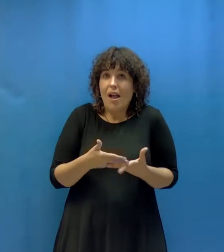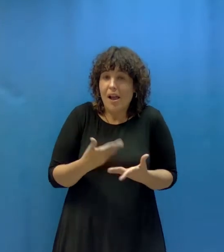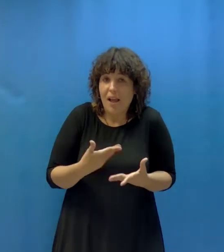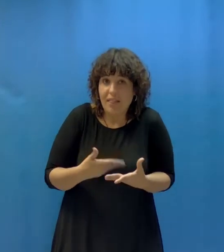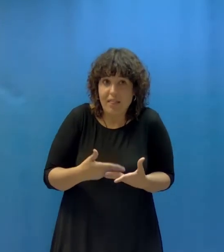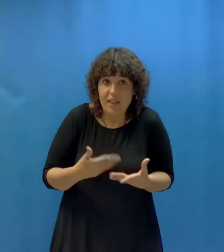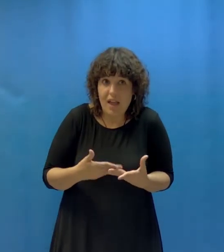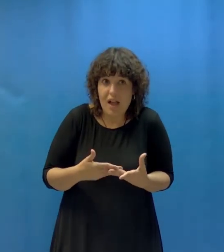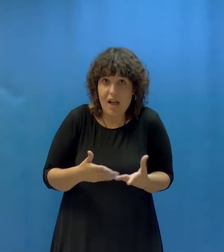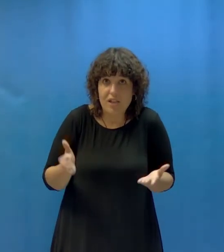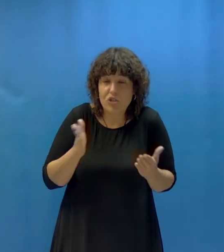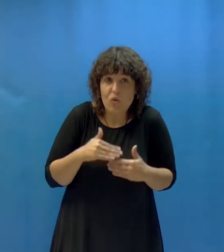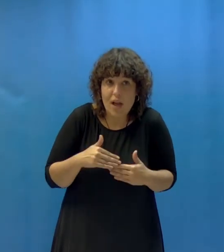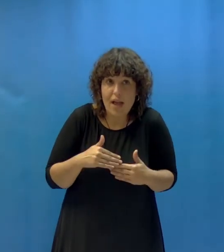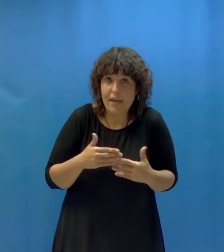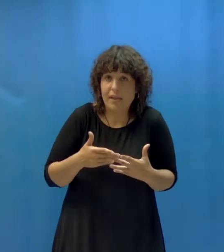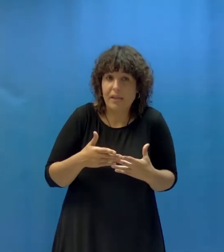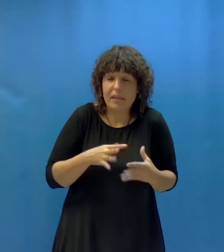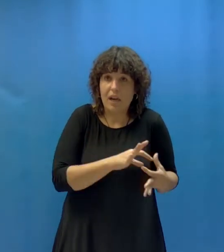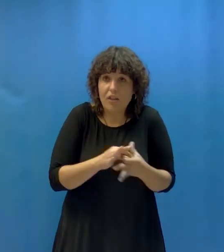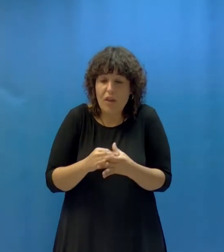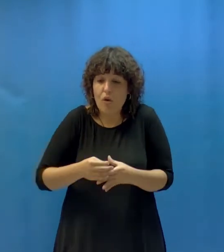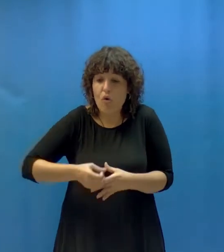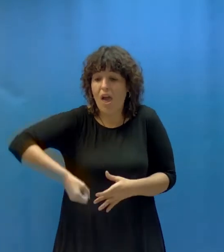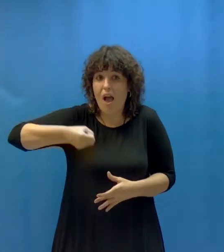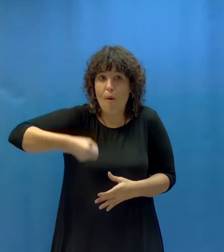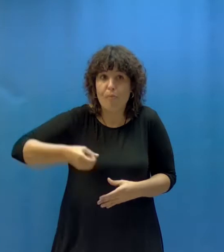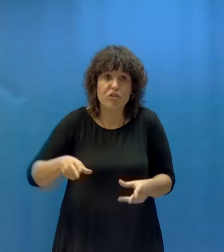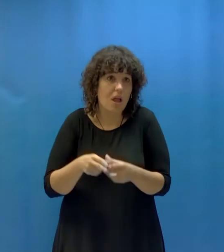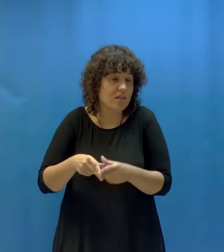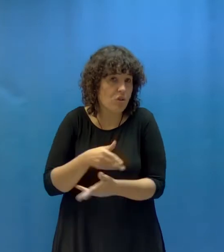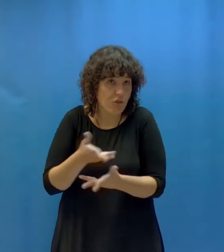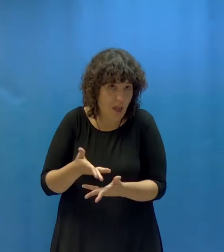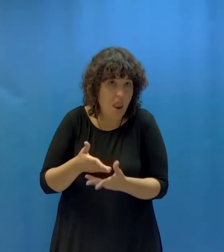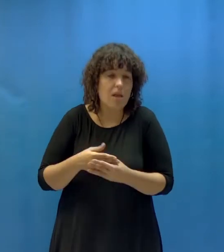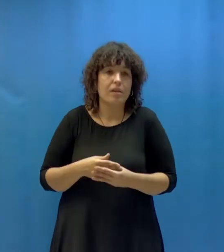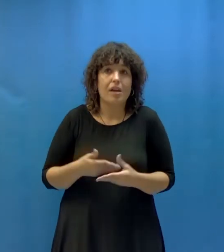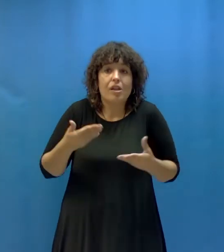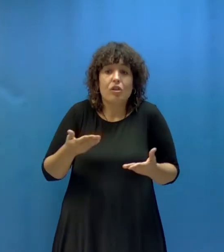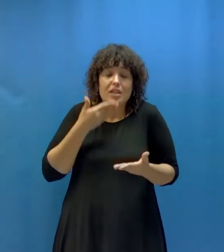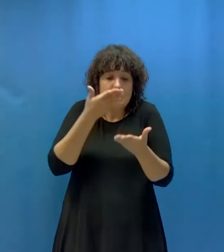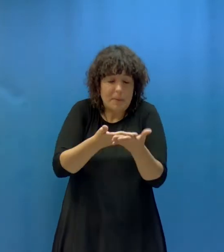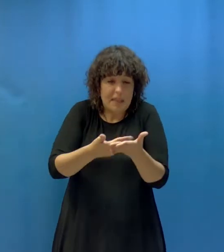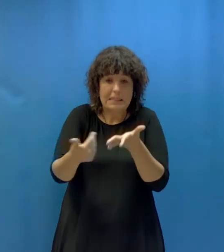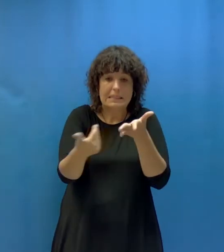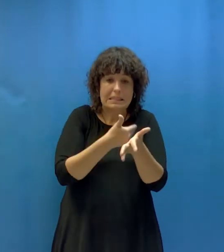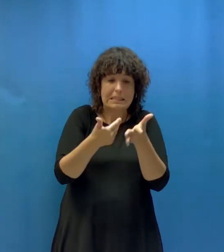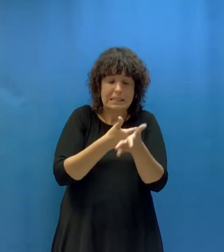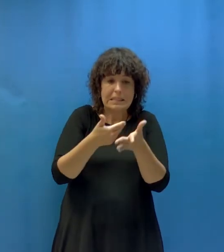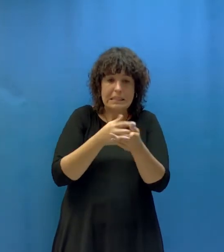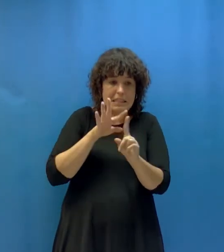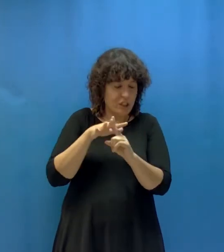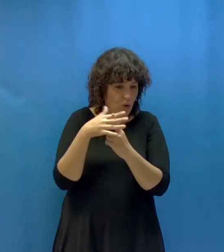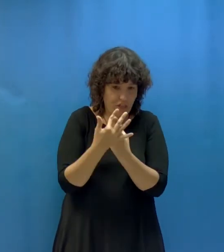seues vivendes per a la borsa de vivenda social. Per tant, demanem que es donin explicacions sobre la situació en què es